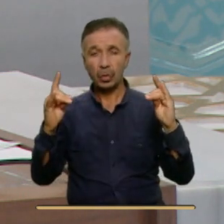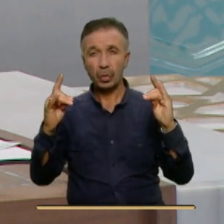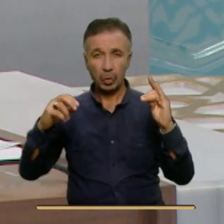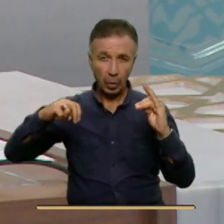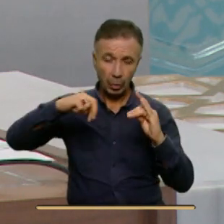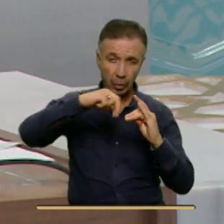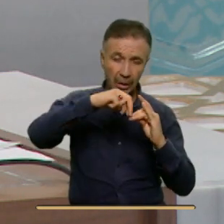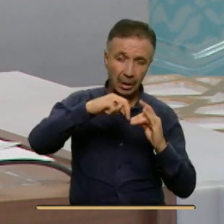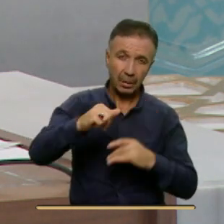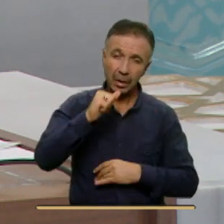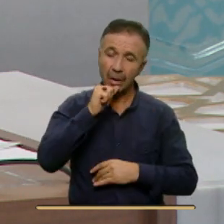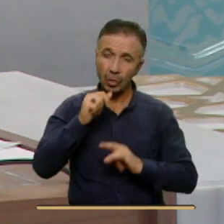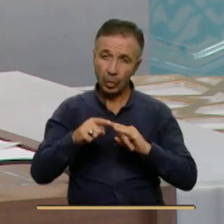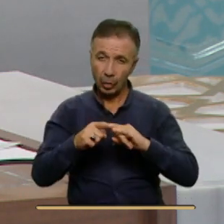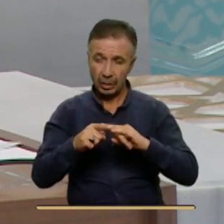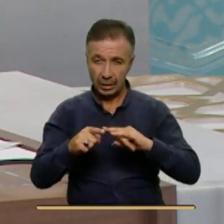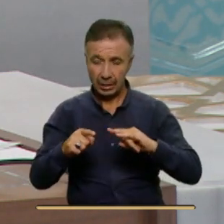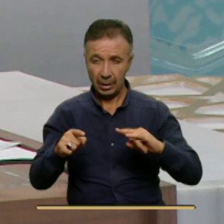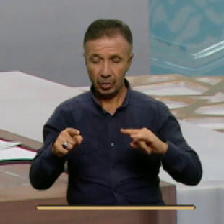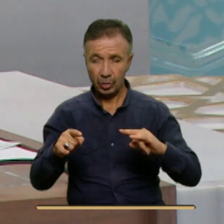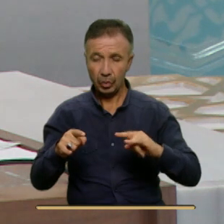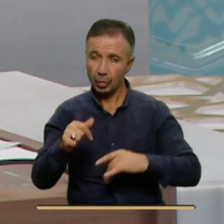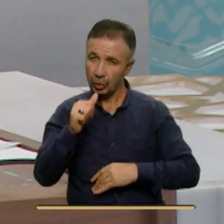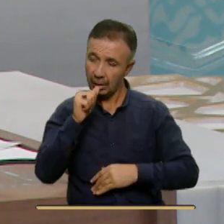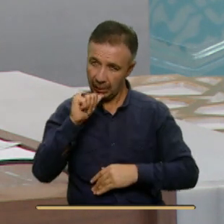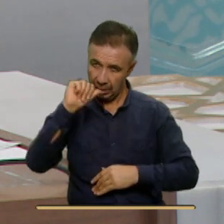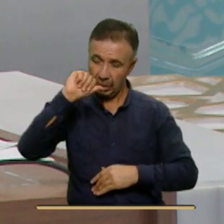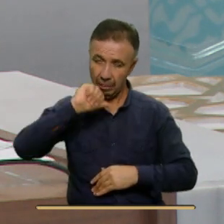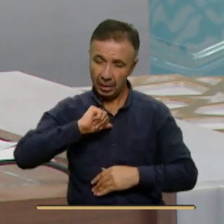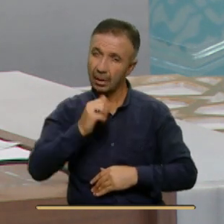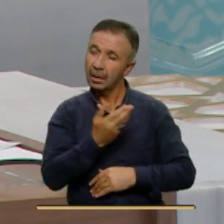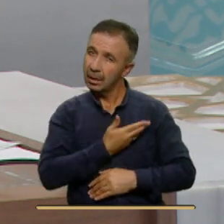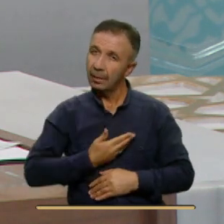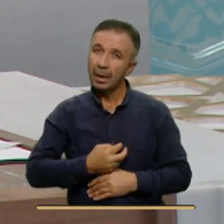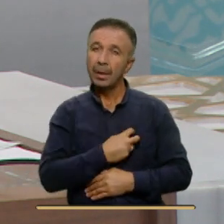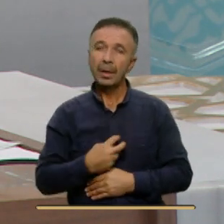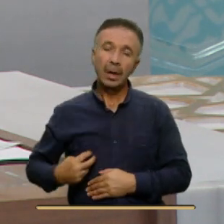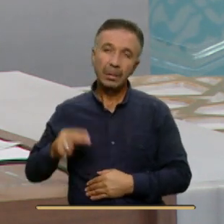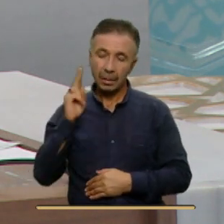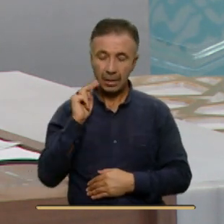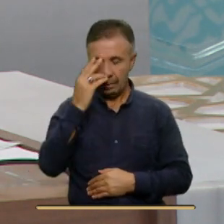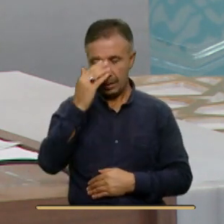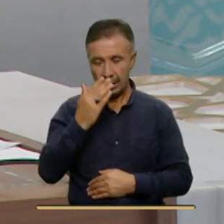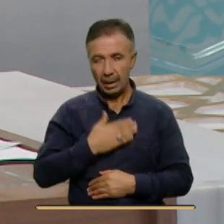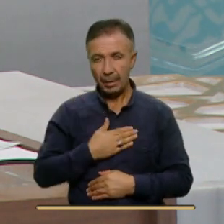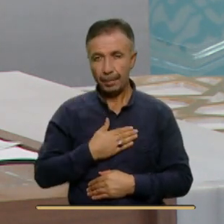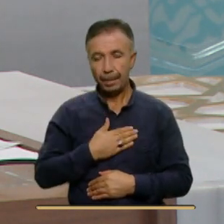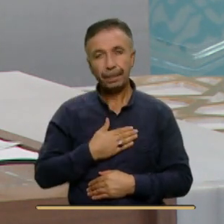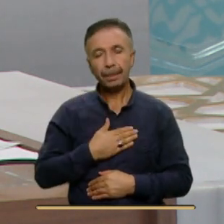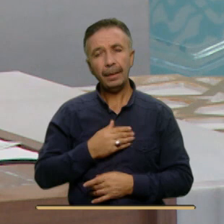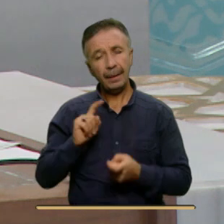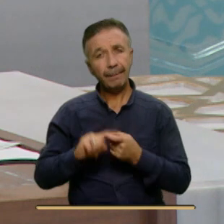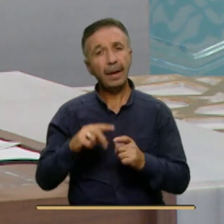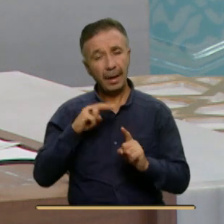Kevser'den içmeyi sevgili Peygamberimiz Aleyhisselatü Vesselam Efendimiz'e ve onun